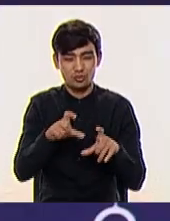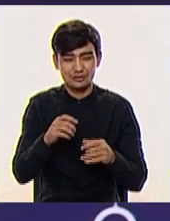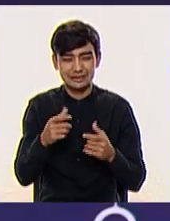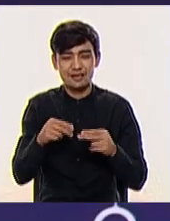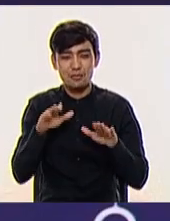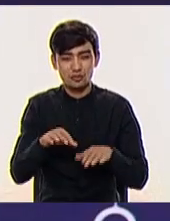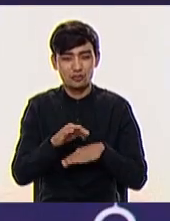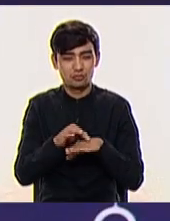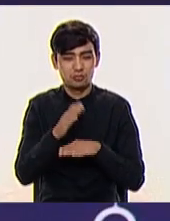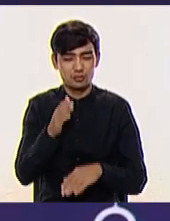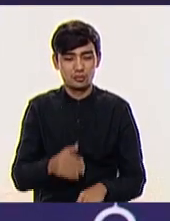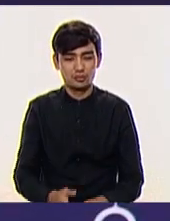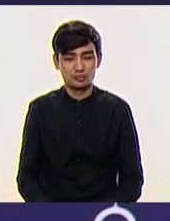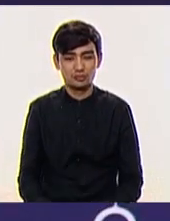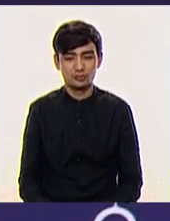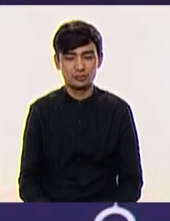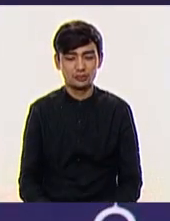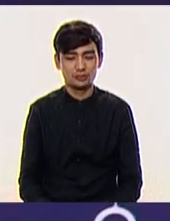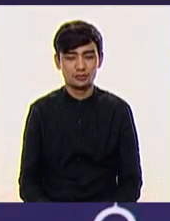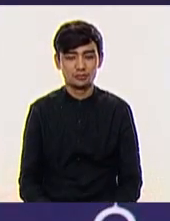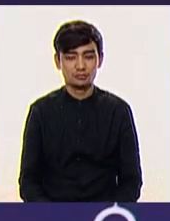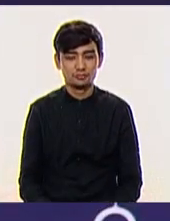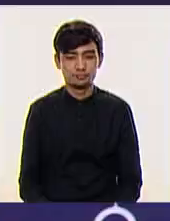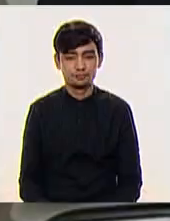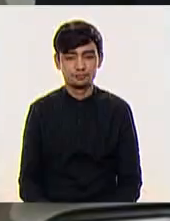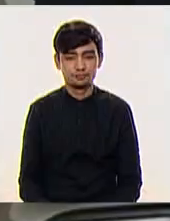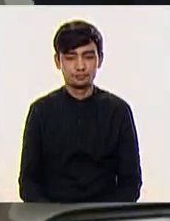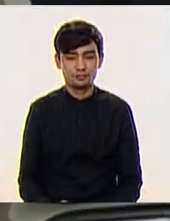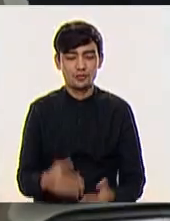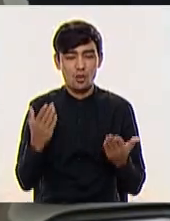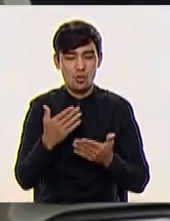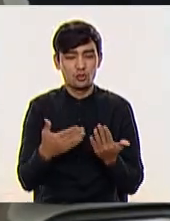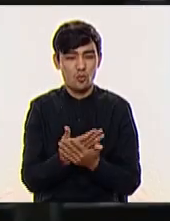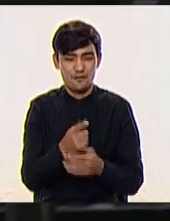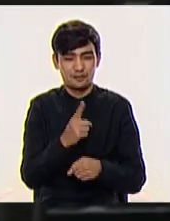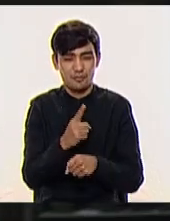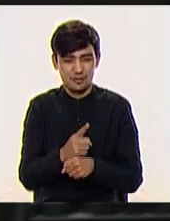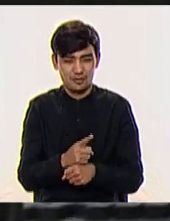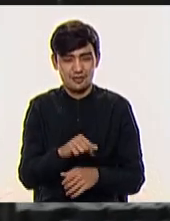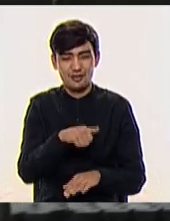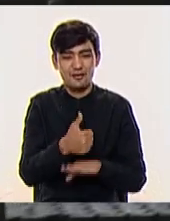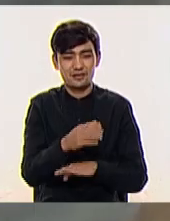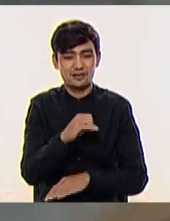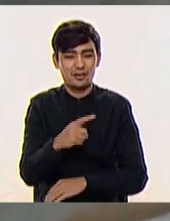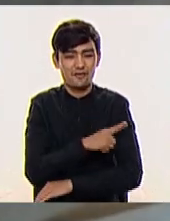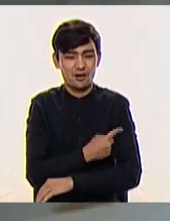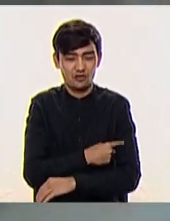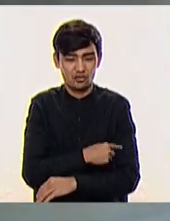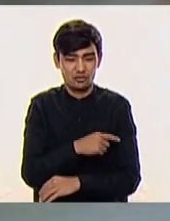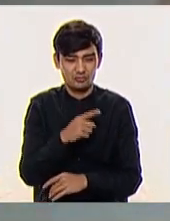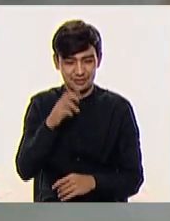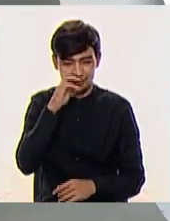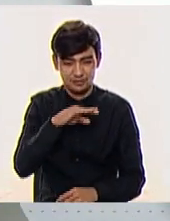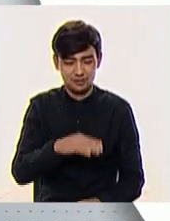Просто рассматривается по более ужесточенному варианту. И какие новые ограничения ввел главный санитарный врач страны?